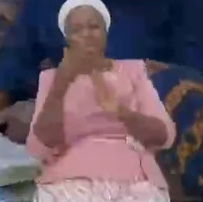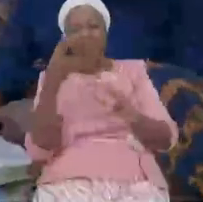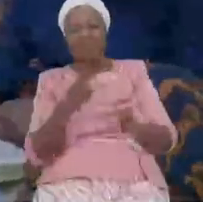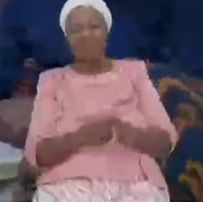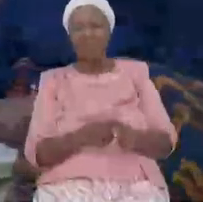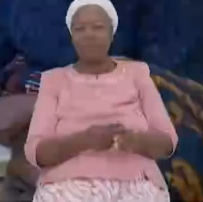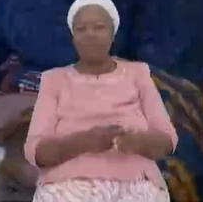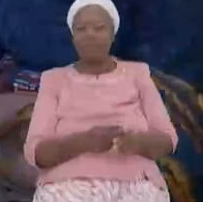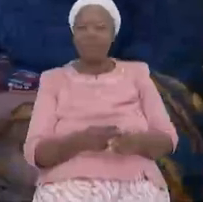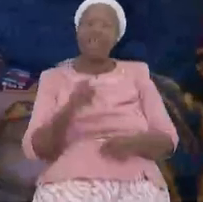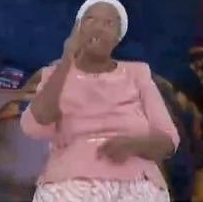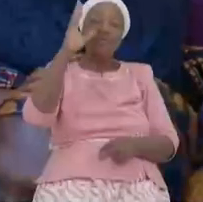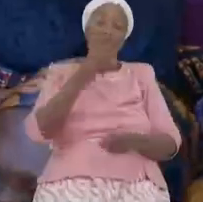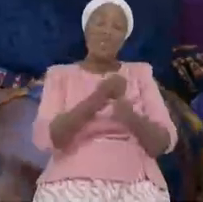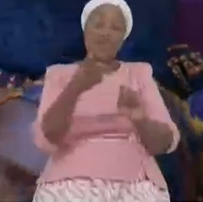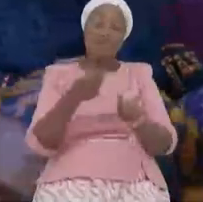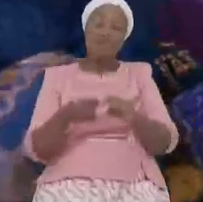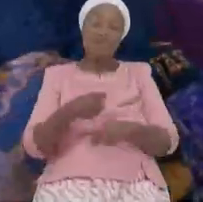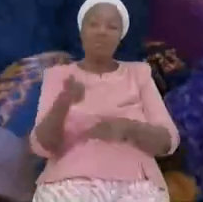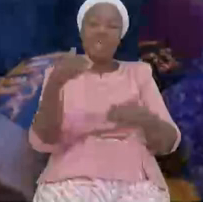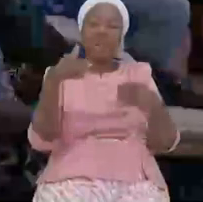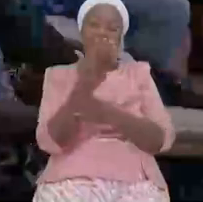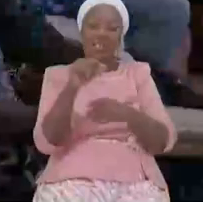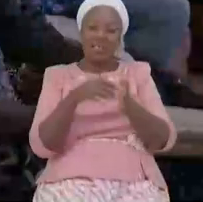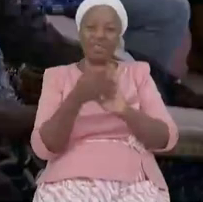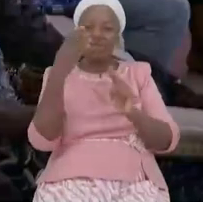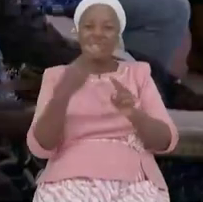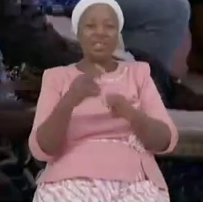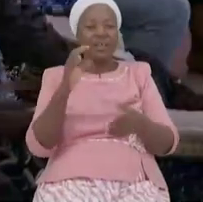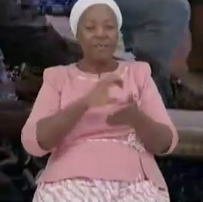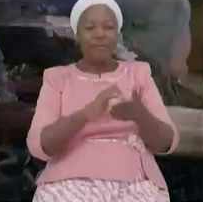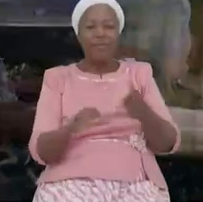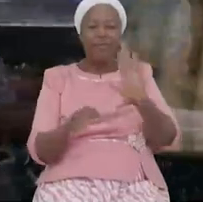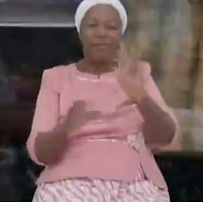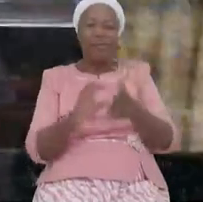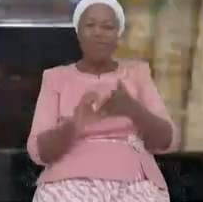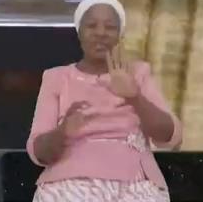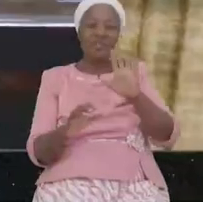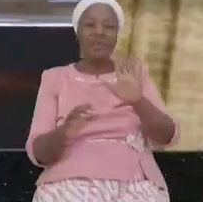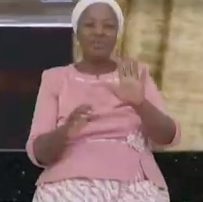Il te sauvera de leurs mains.